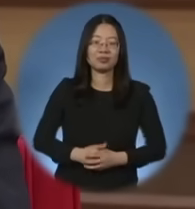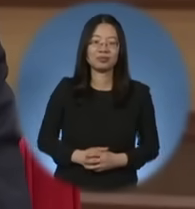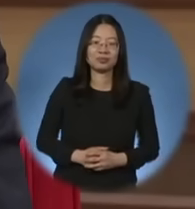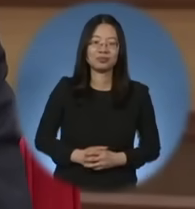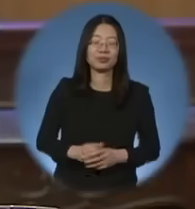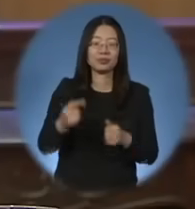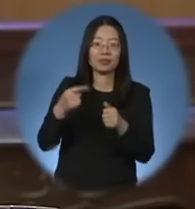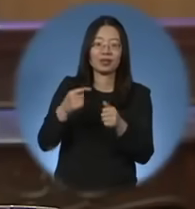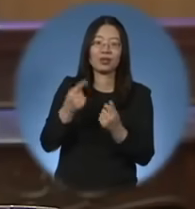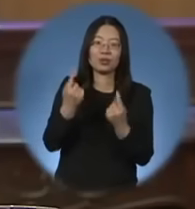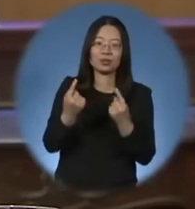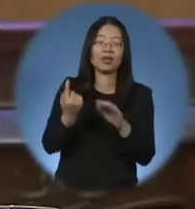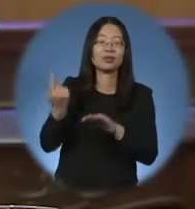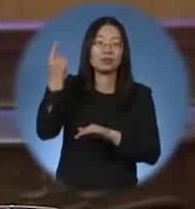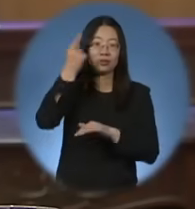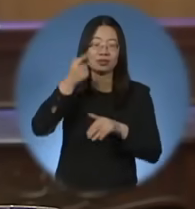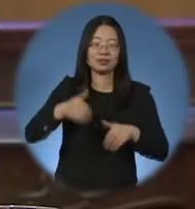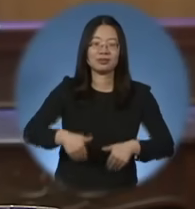생각해요음